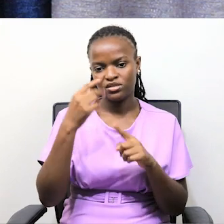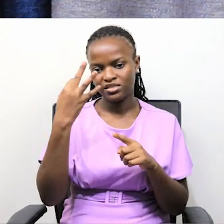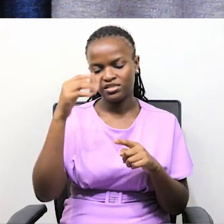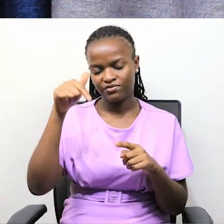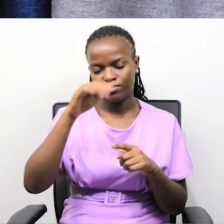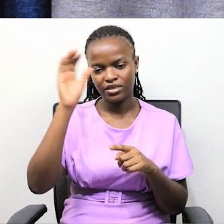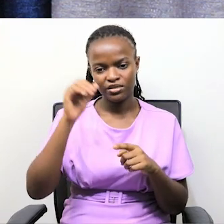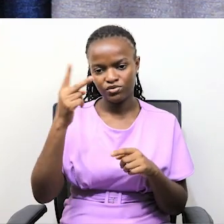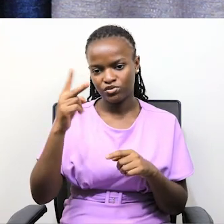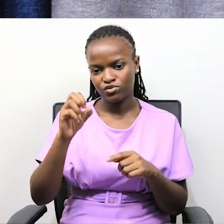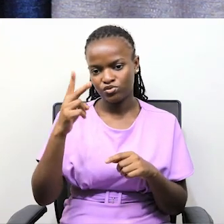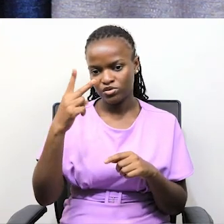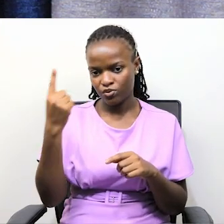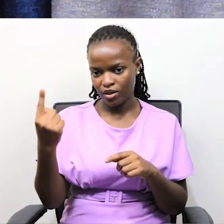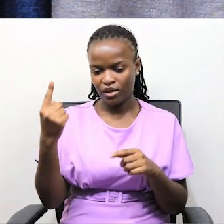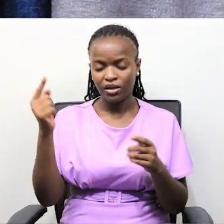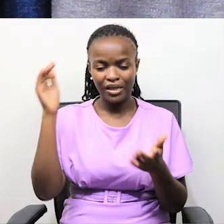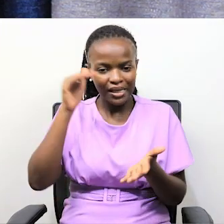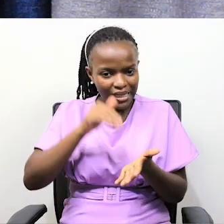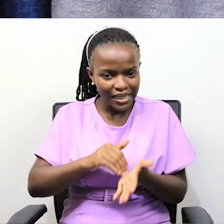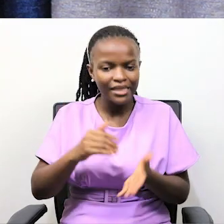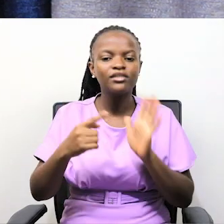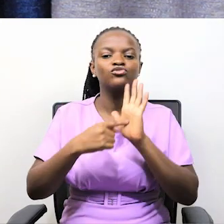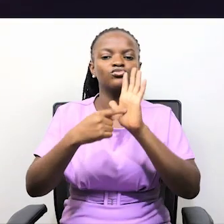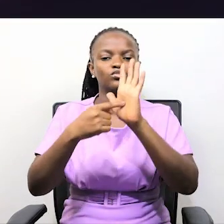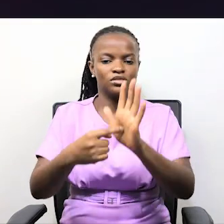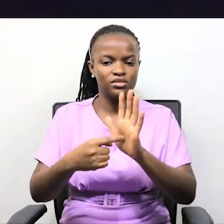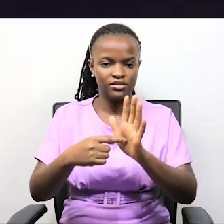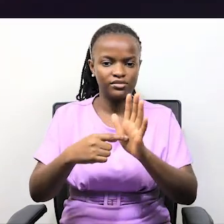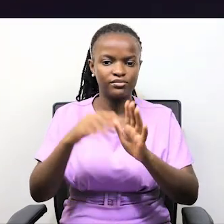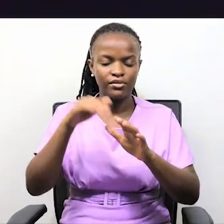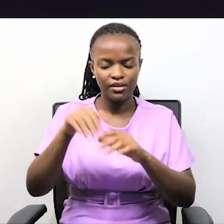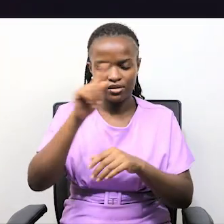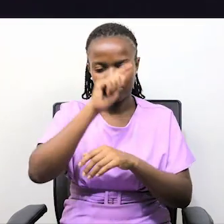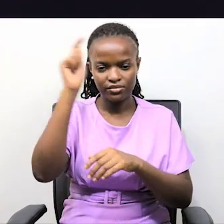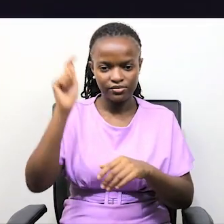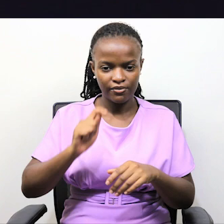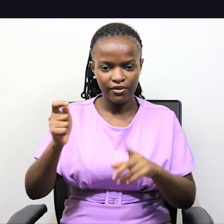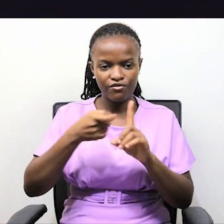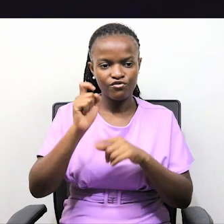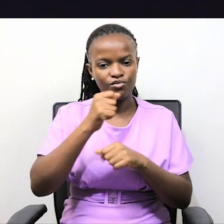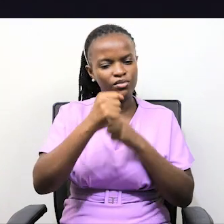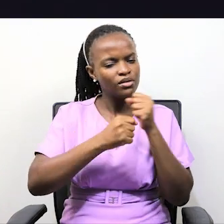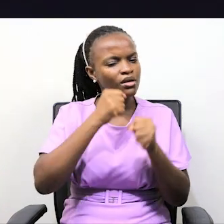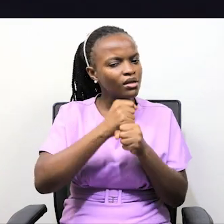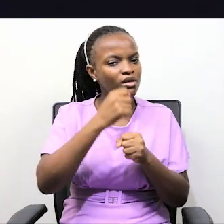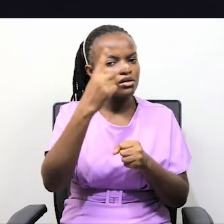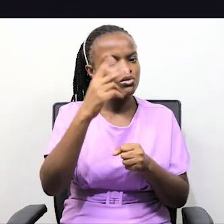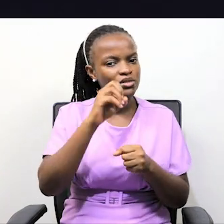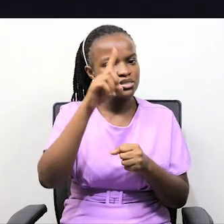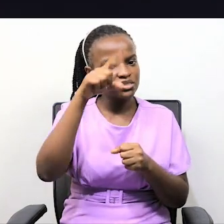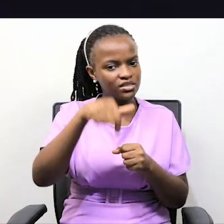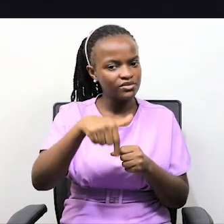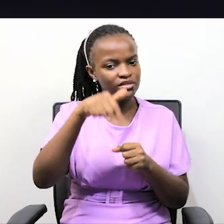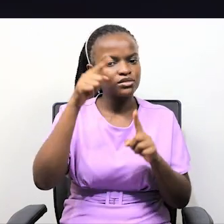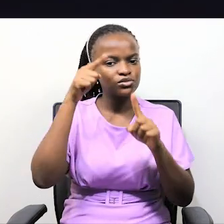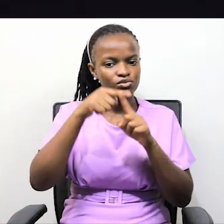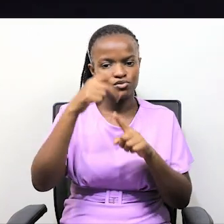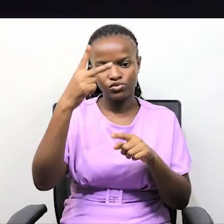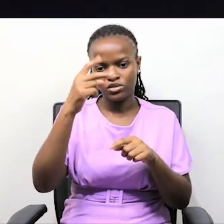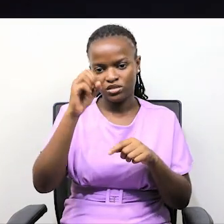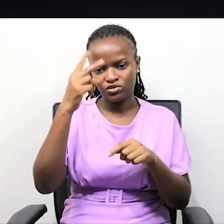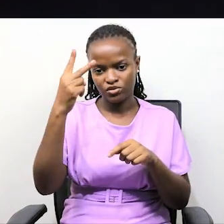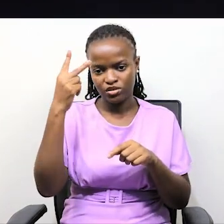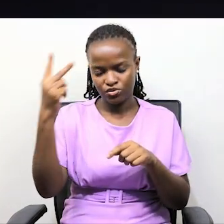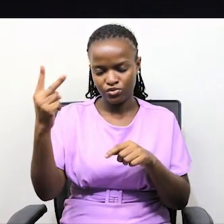D'autre part, les données d'Afrobaromètre montrent qu'en Tanzanie, au cours de 2017-2022, parmi les personnes